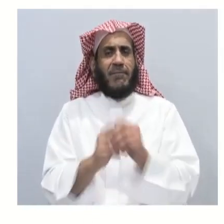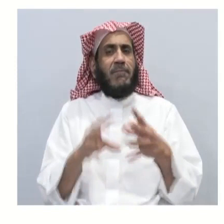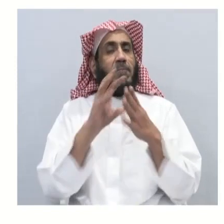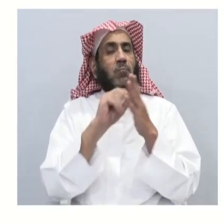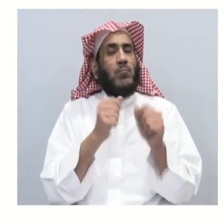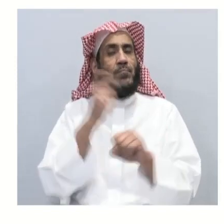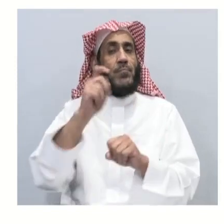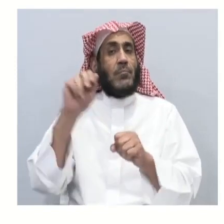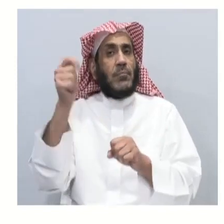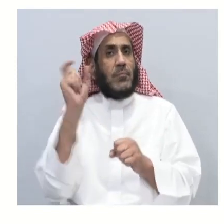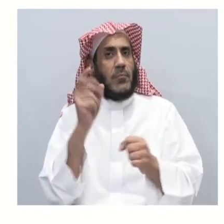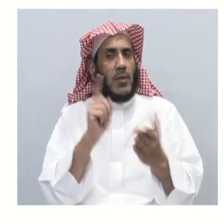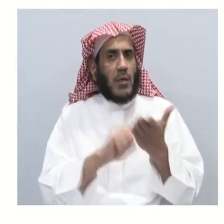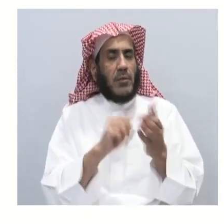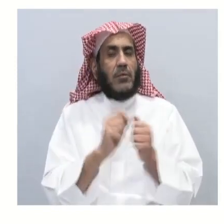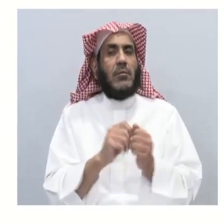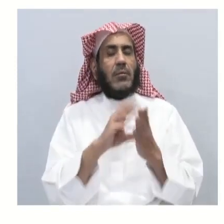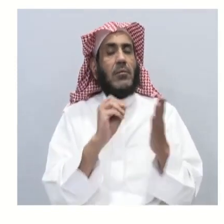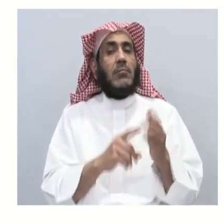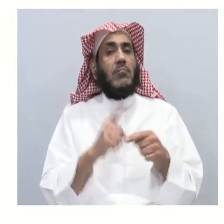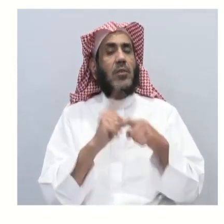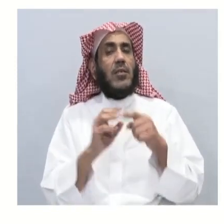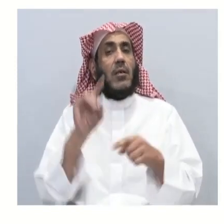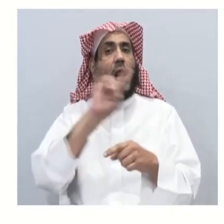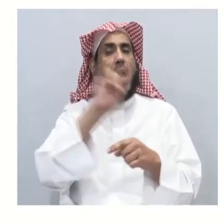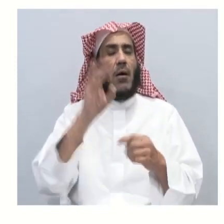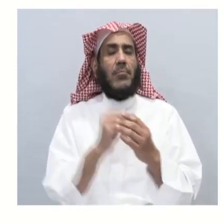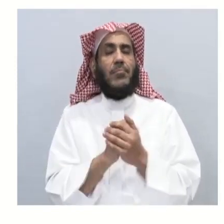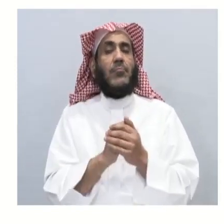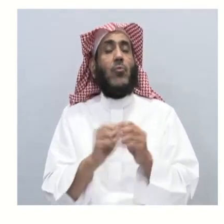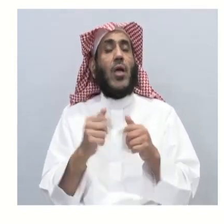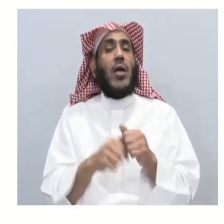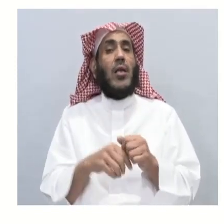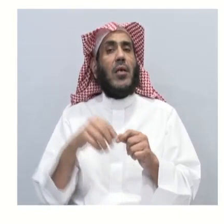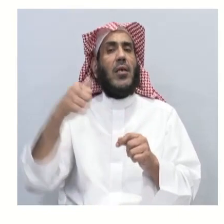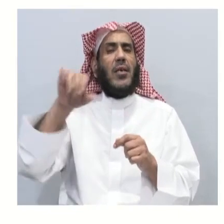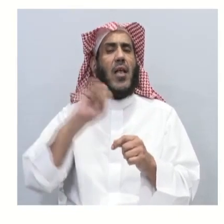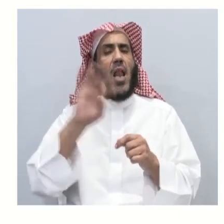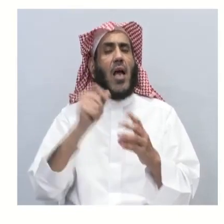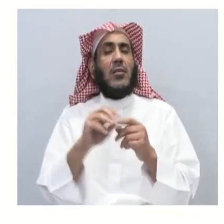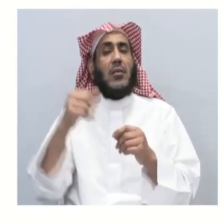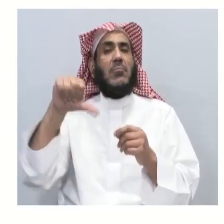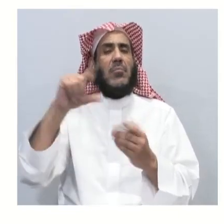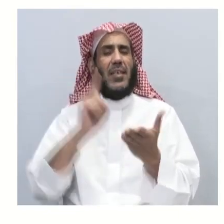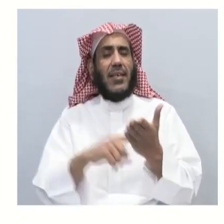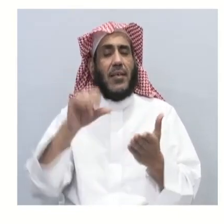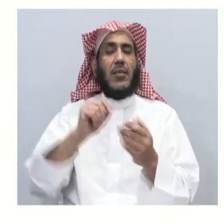أصلها أن، لا، كذلك إلا، أصلها إن،